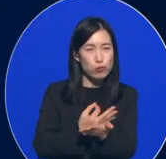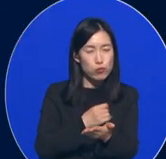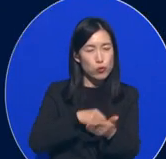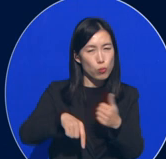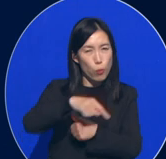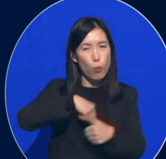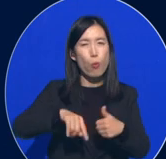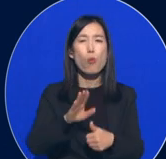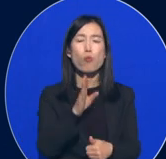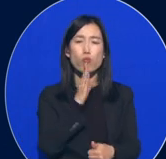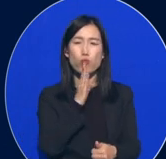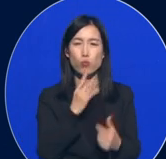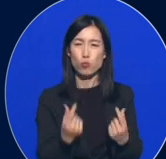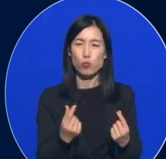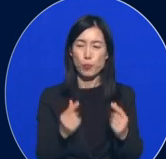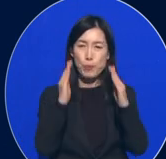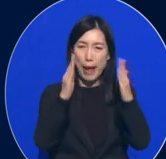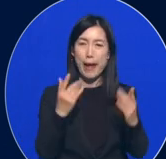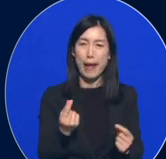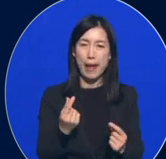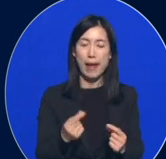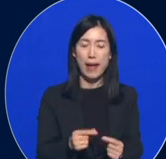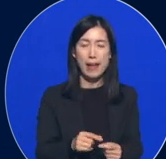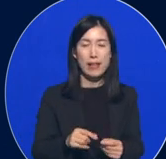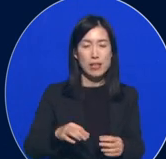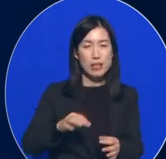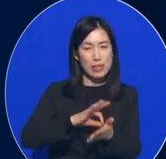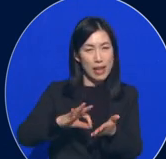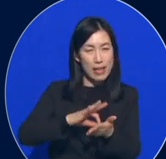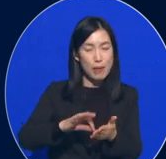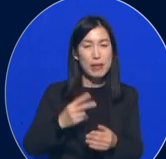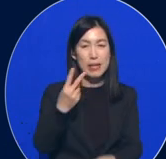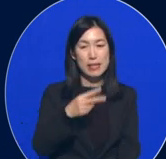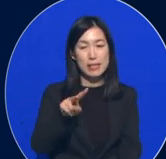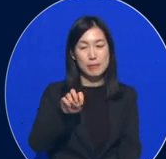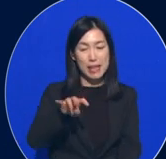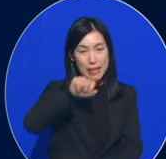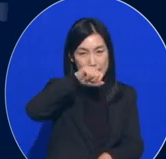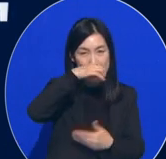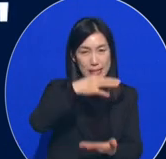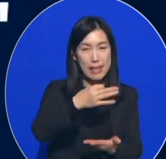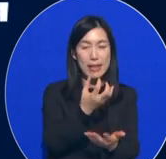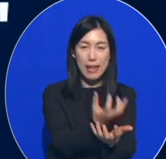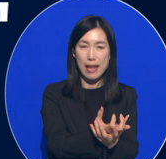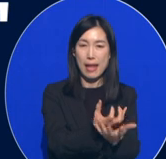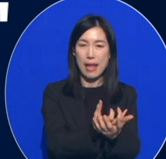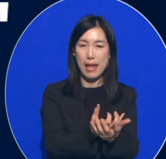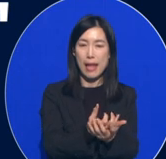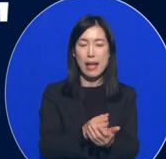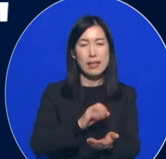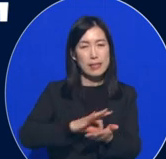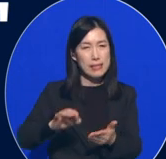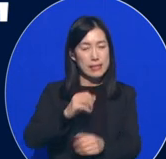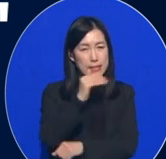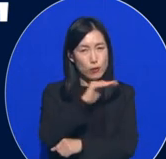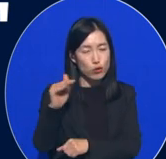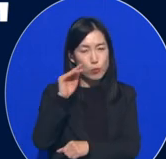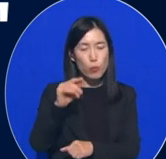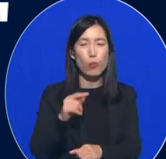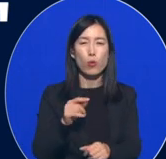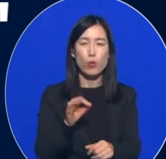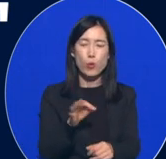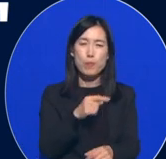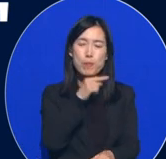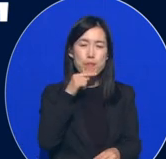있다고 평가했습니다 재정 정책과 관련해서는 2024년 예산과 재정 준칙 도입 등 정부의 재정 정상화